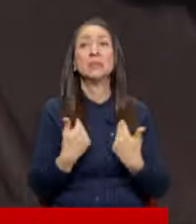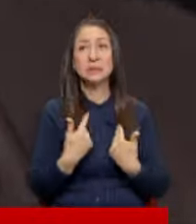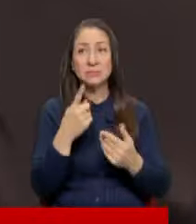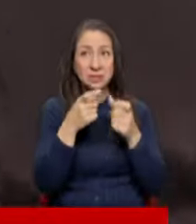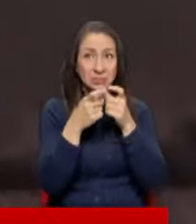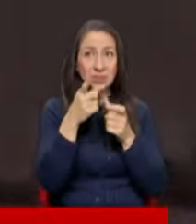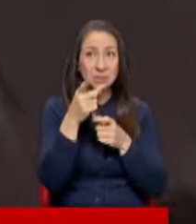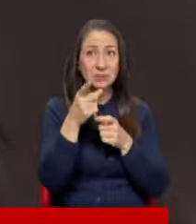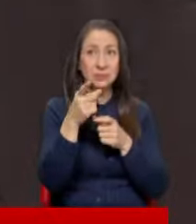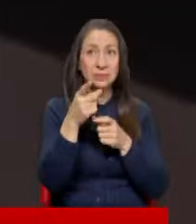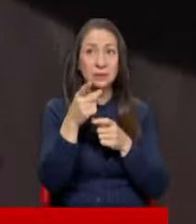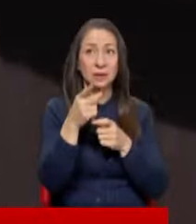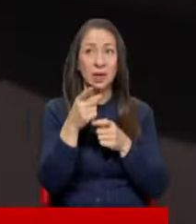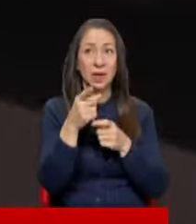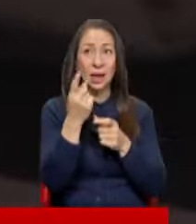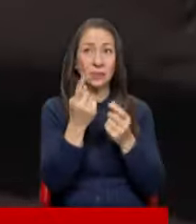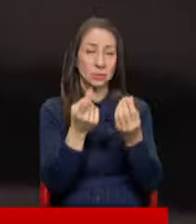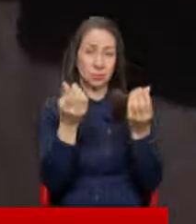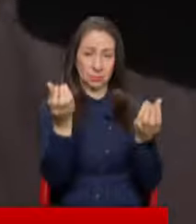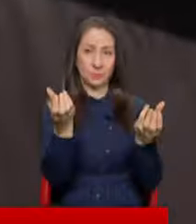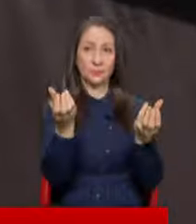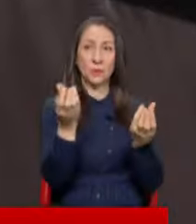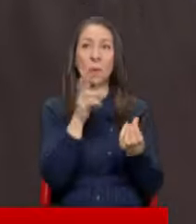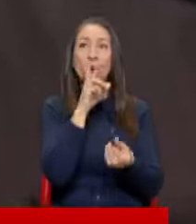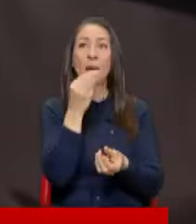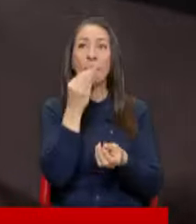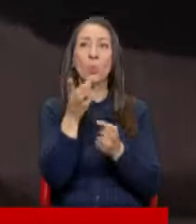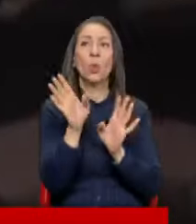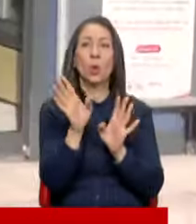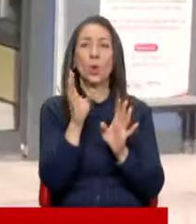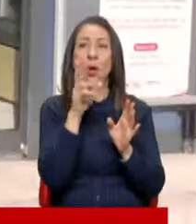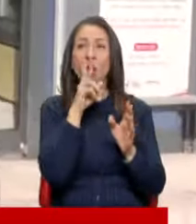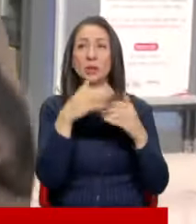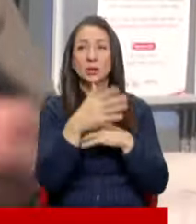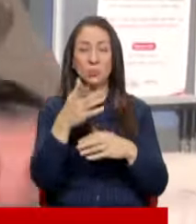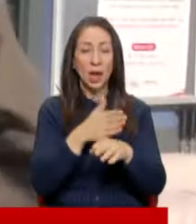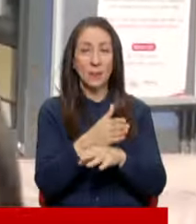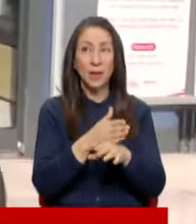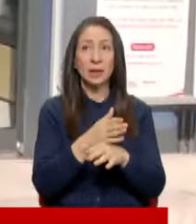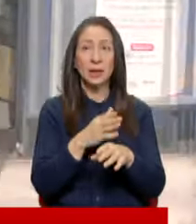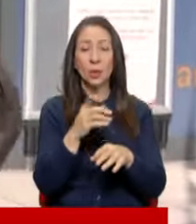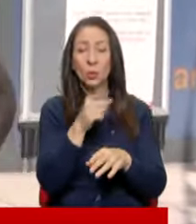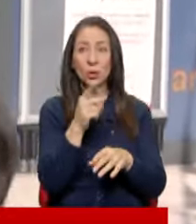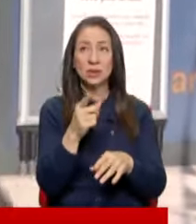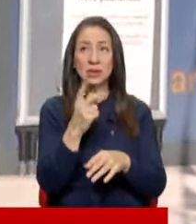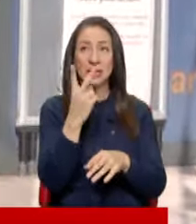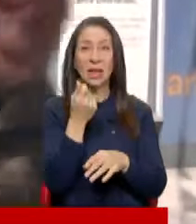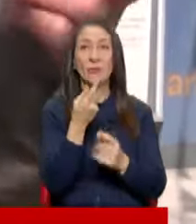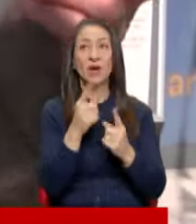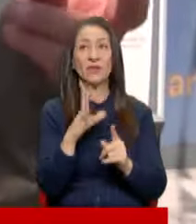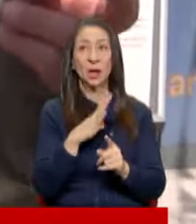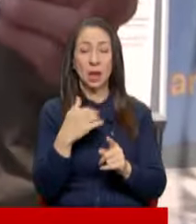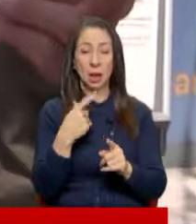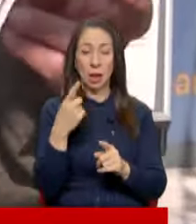simit ya Bir de bu öğlen yemeğim bu öğlen akşam bu ekmekle öbürünün Arasında 2 lira fark var